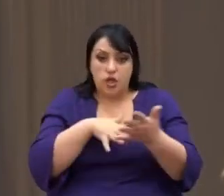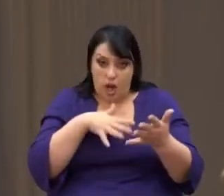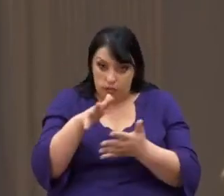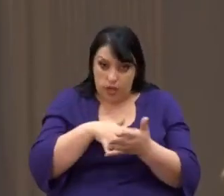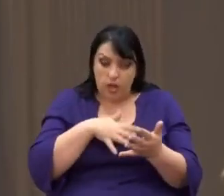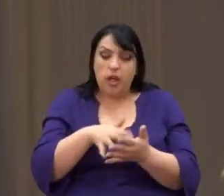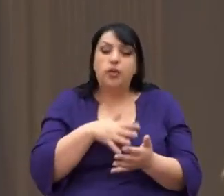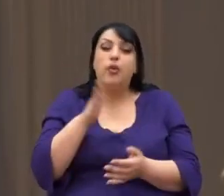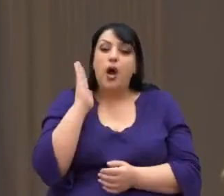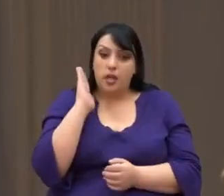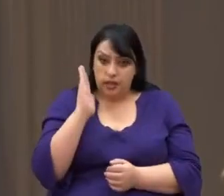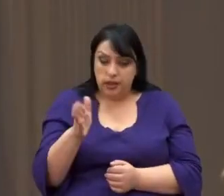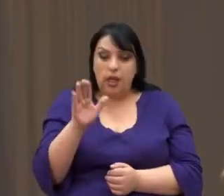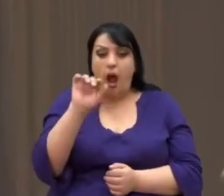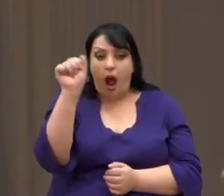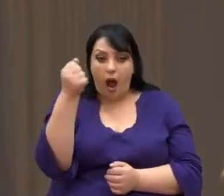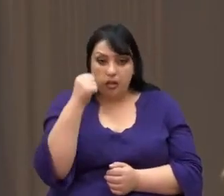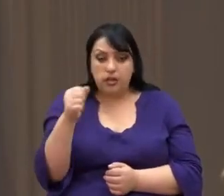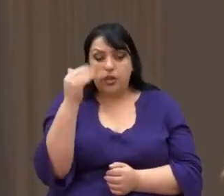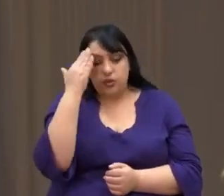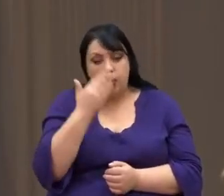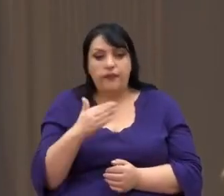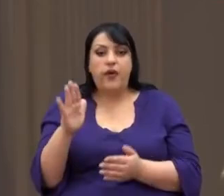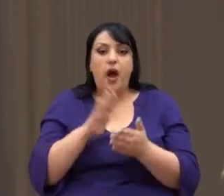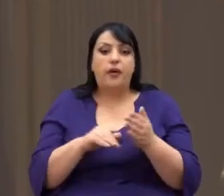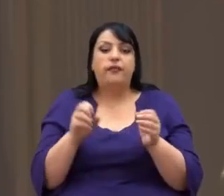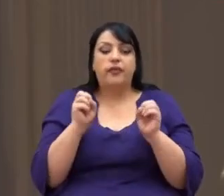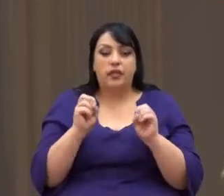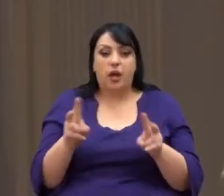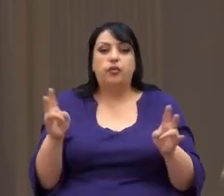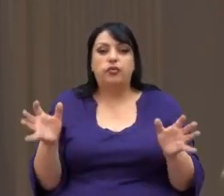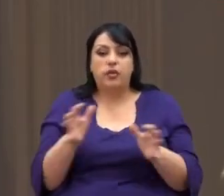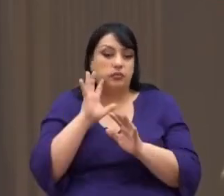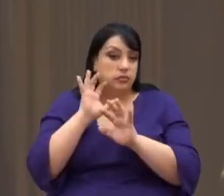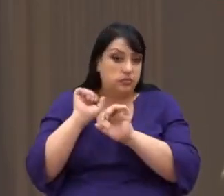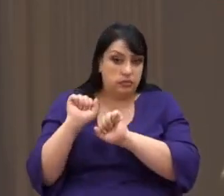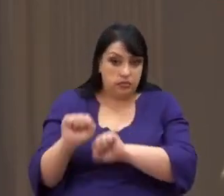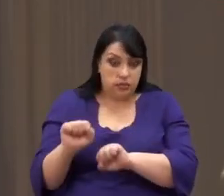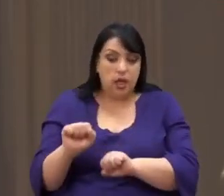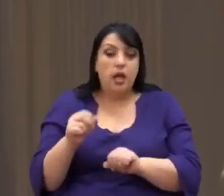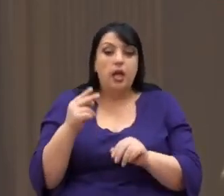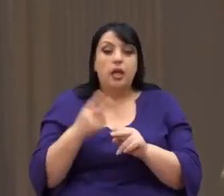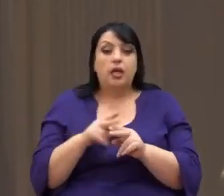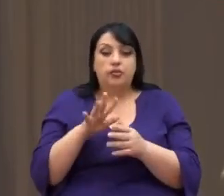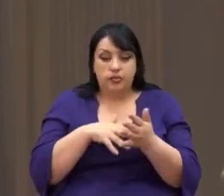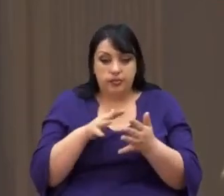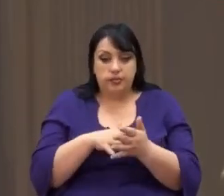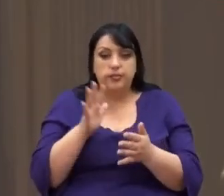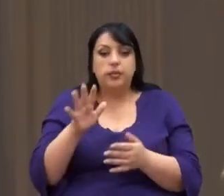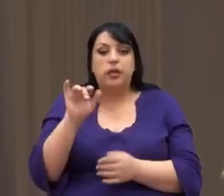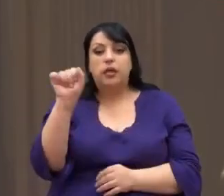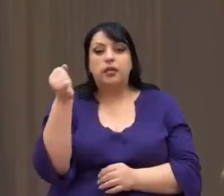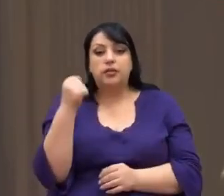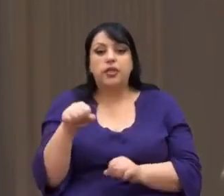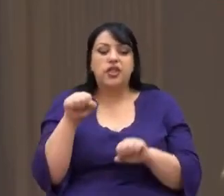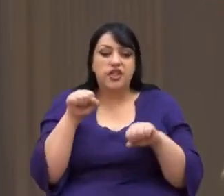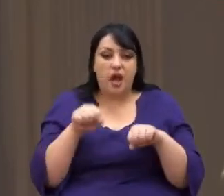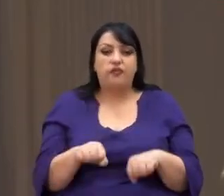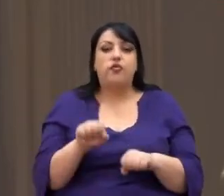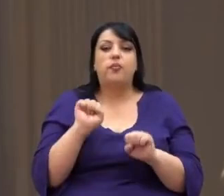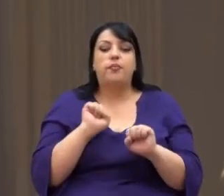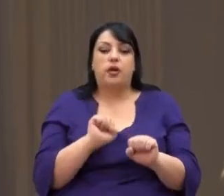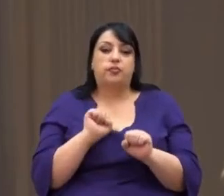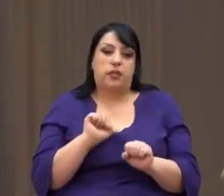լինել Արցախի ժողովրդի անվտանգության երաշխավորը եւ շարունակելու է աշխատել Արցախի ժողովրդի իրավունքների